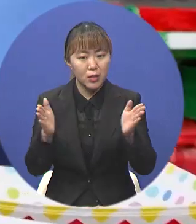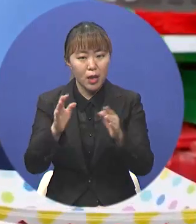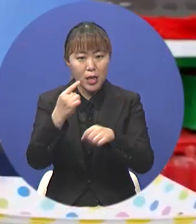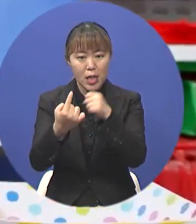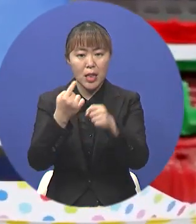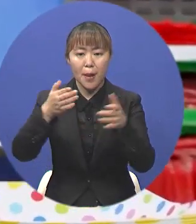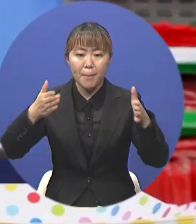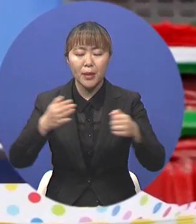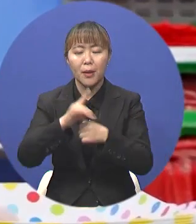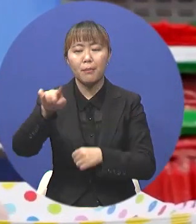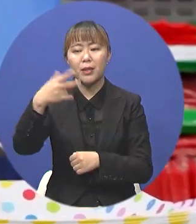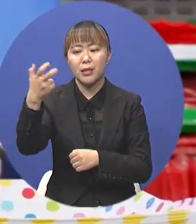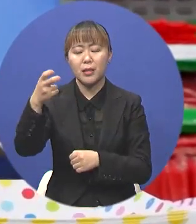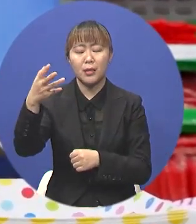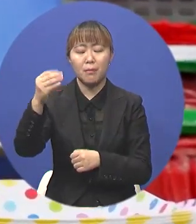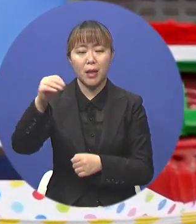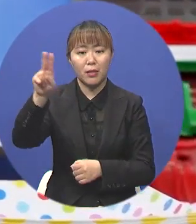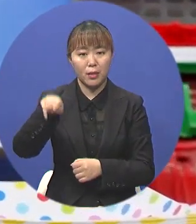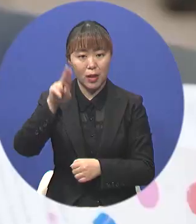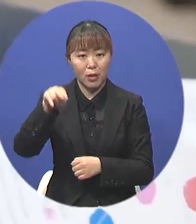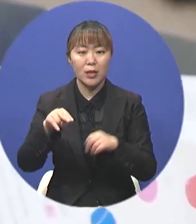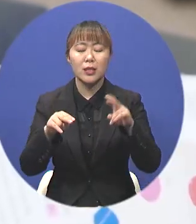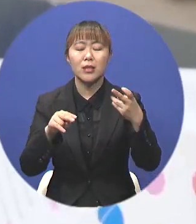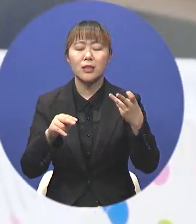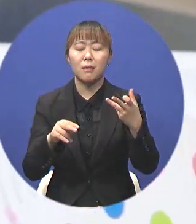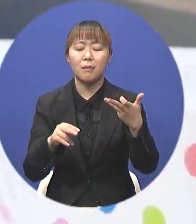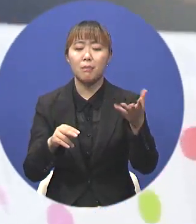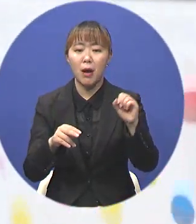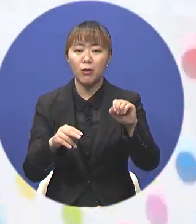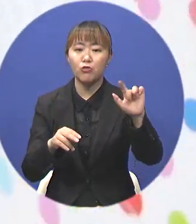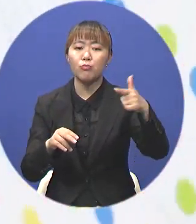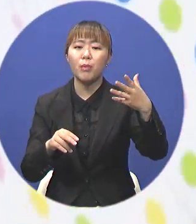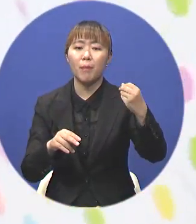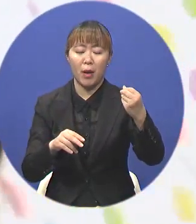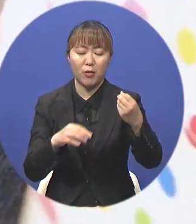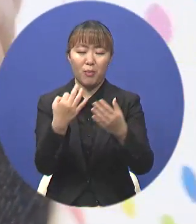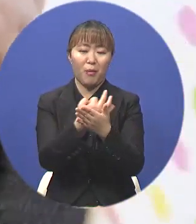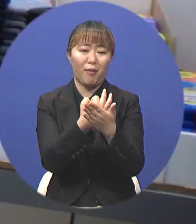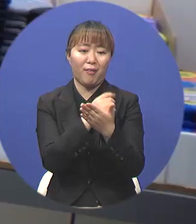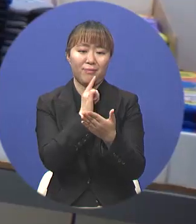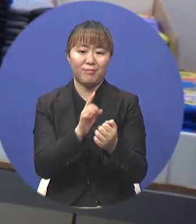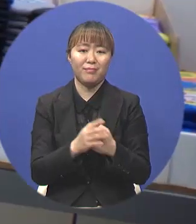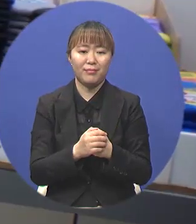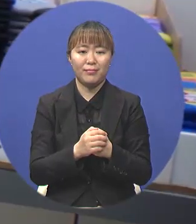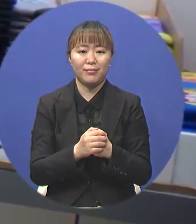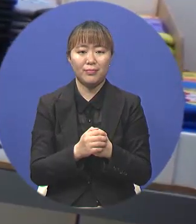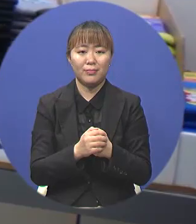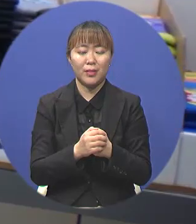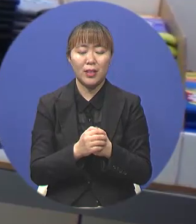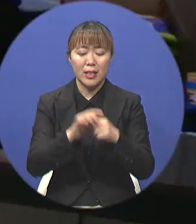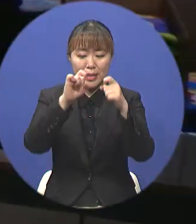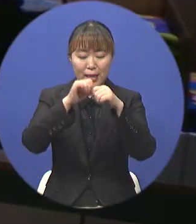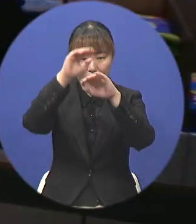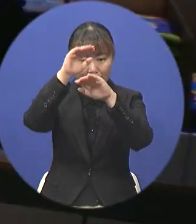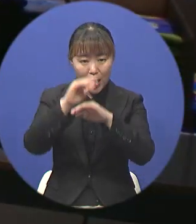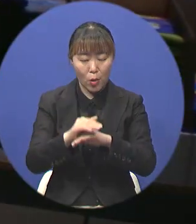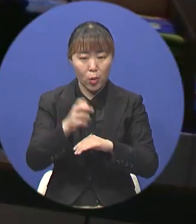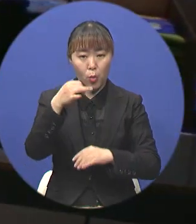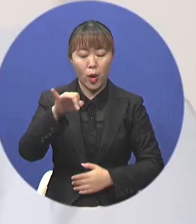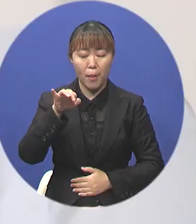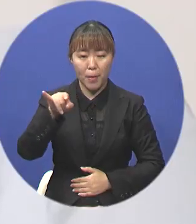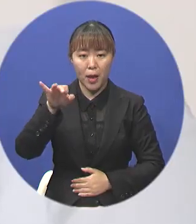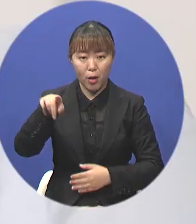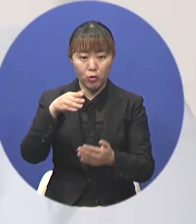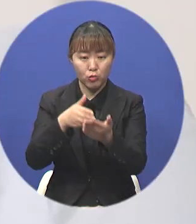만에 170만 달러, 우리 돈 18억 600만 원을 벌었다고 전했습니다. 이 밖에 자세한 소식은 웰페어